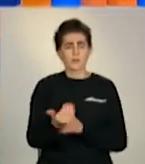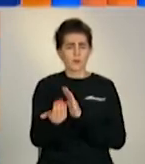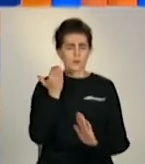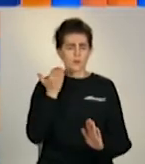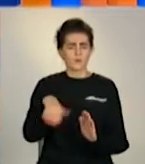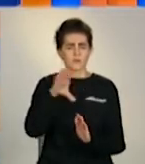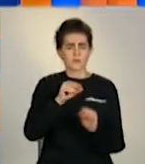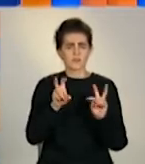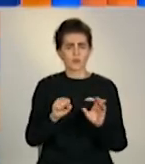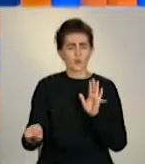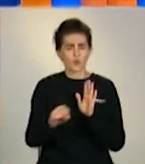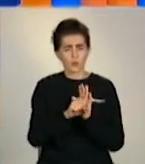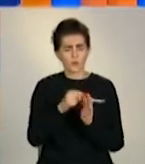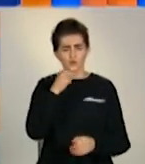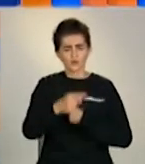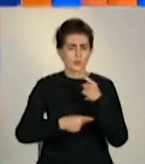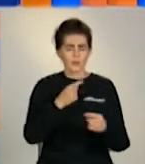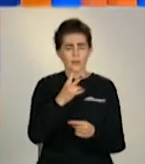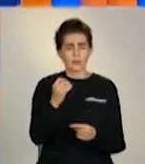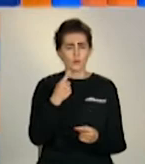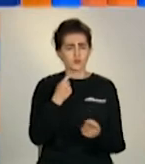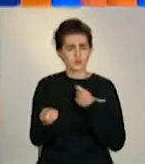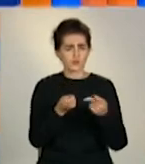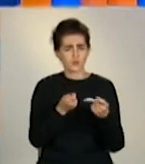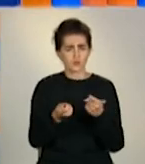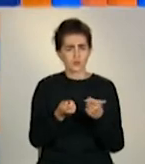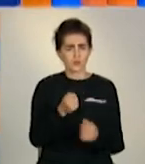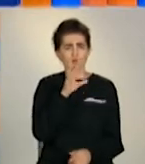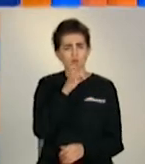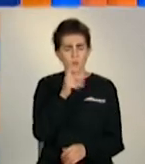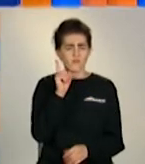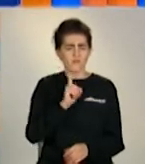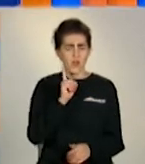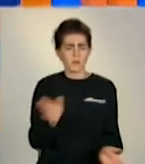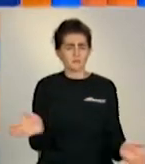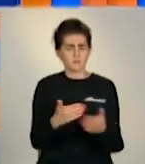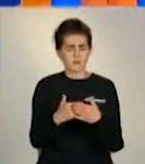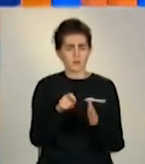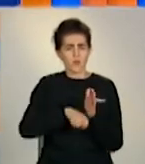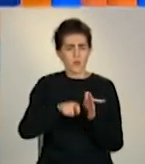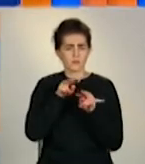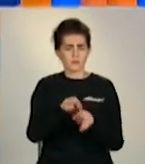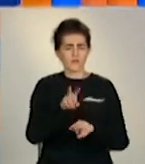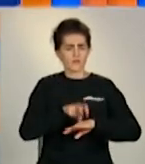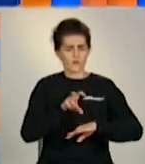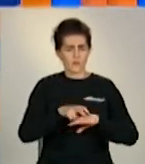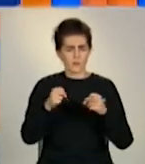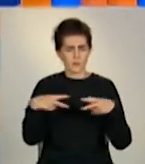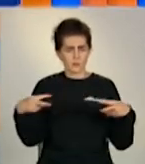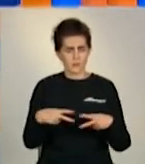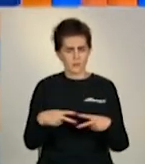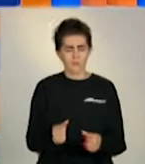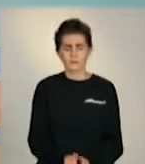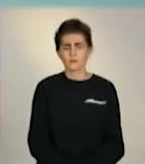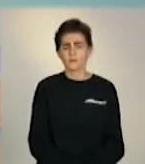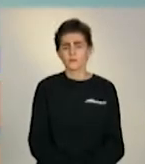кваліфікація, вбивство через необережність. Пси нині у вольєрі під наглядом ветеринара.